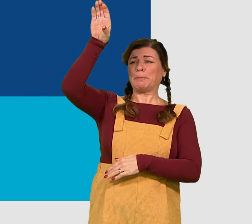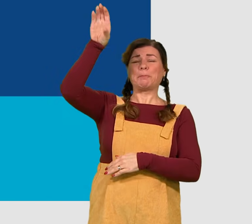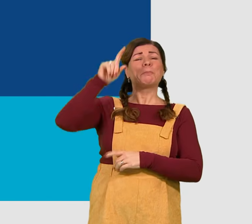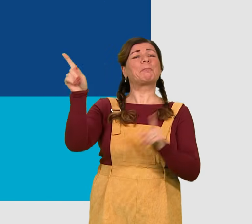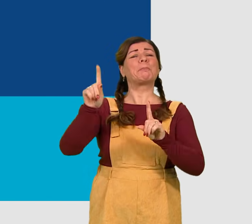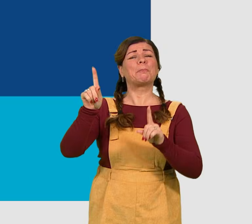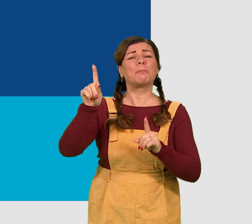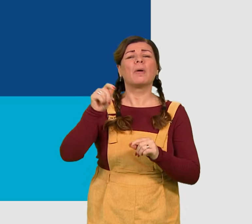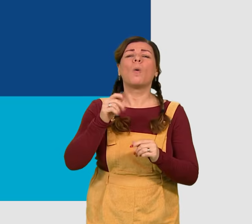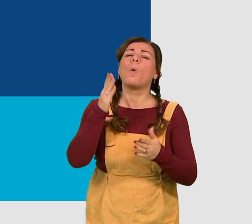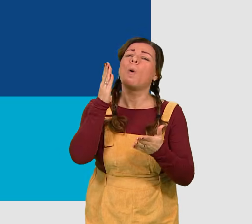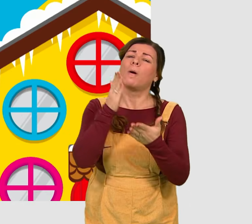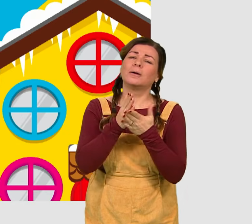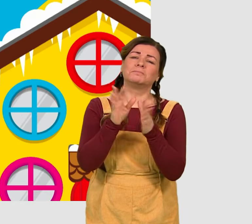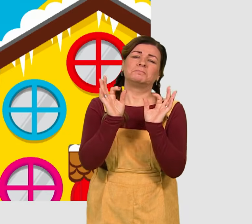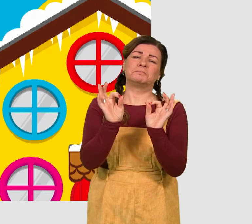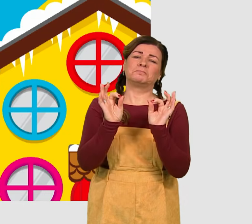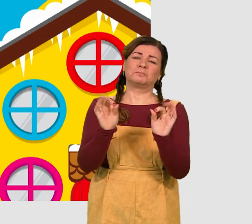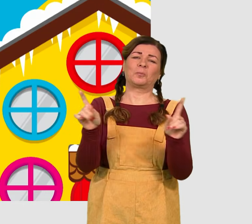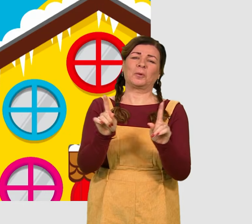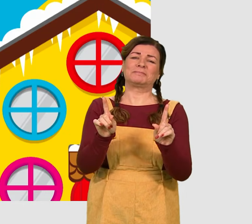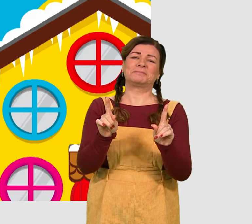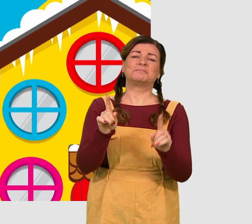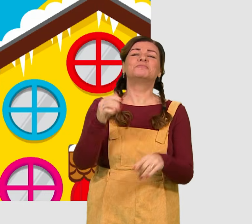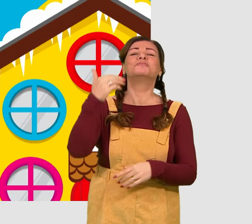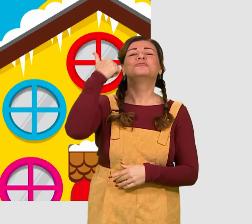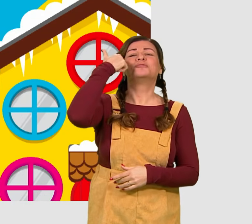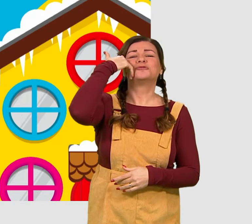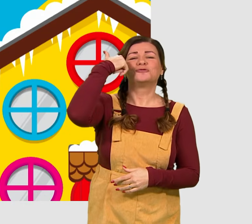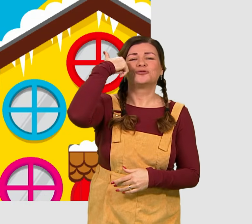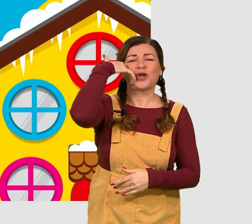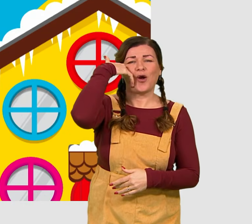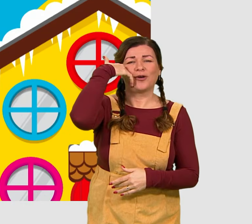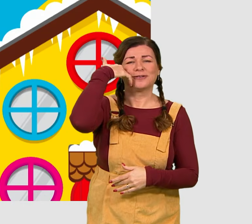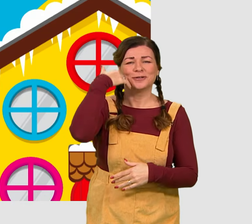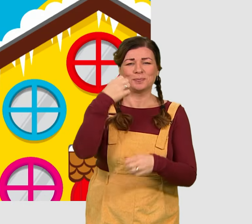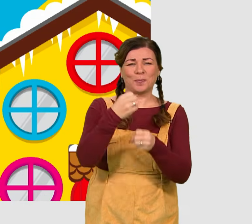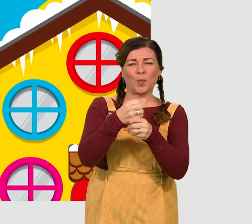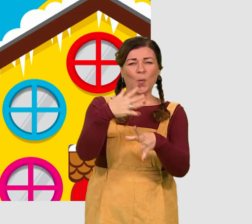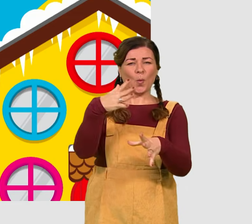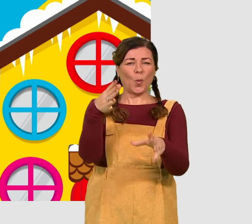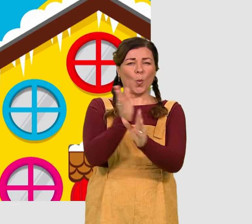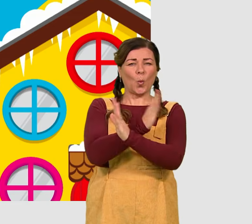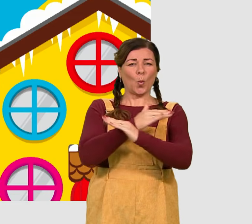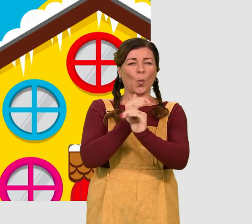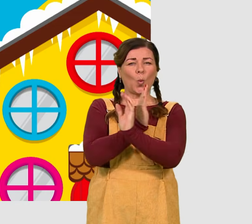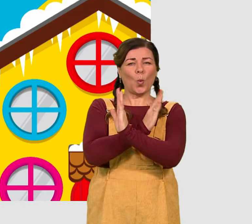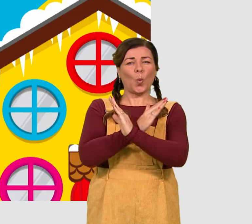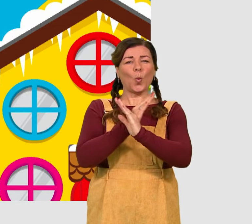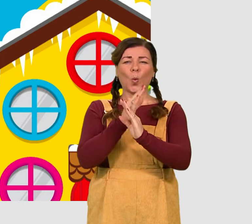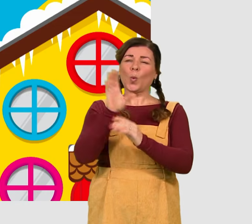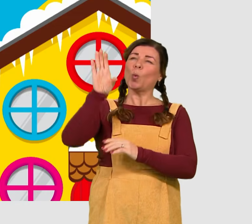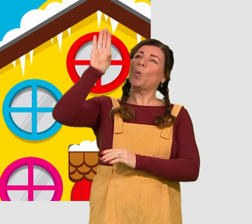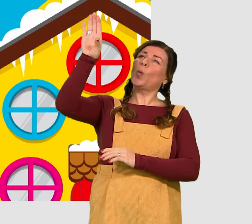roedd rhywbeth arbennig iawn. Addurn o triog efo adenydd o aur, jest